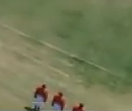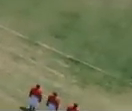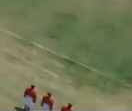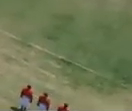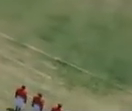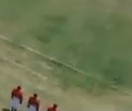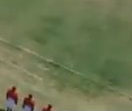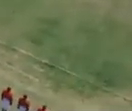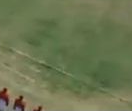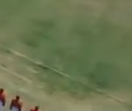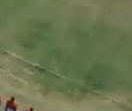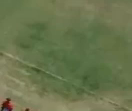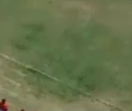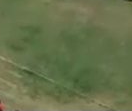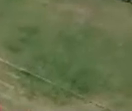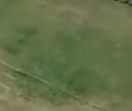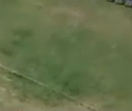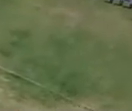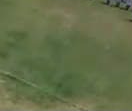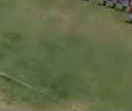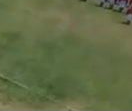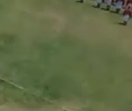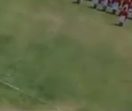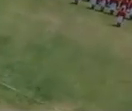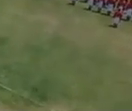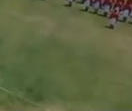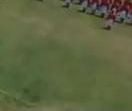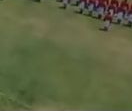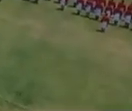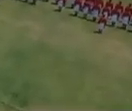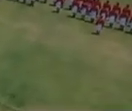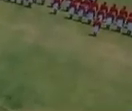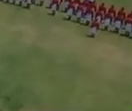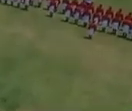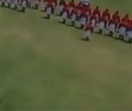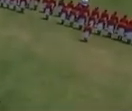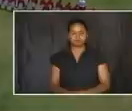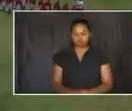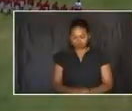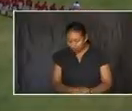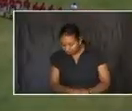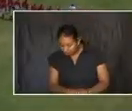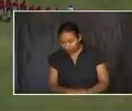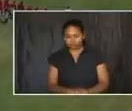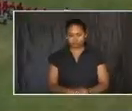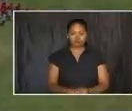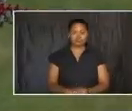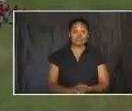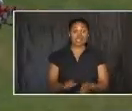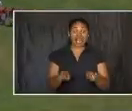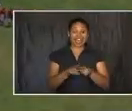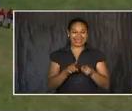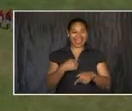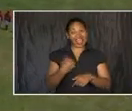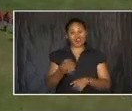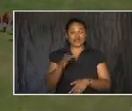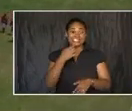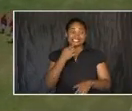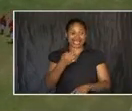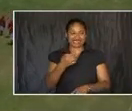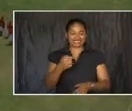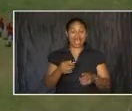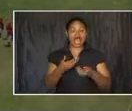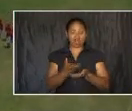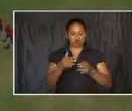Infantry Regiment द्वारा. Nabika wata buta to manda tiko ya na ken majitaki nan